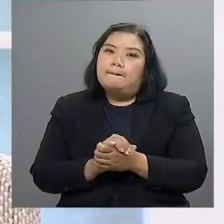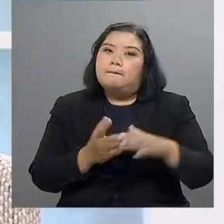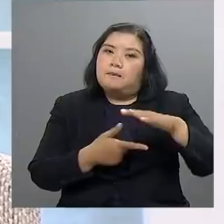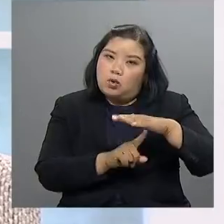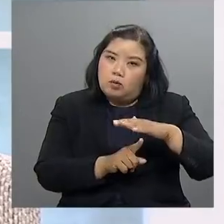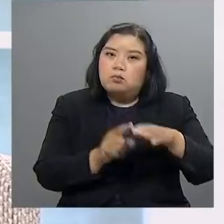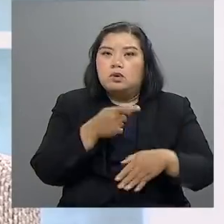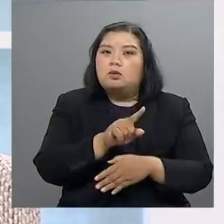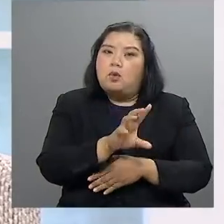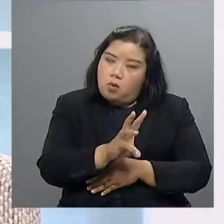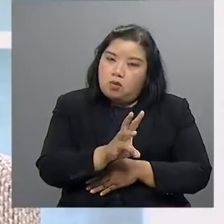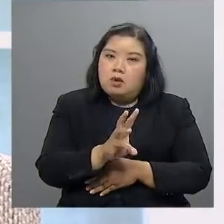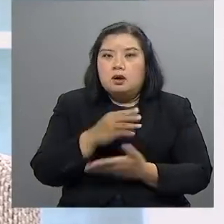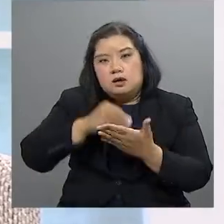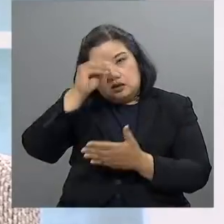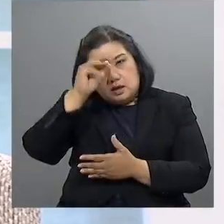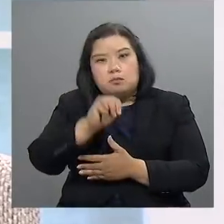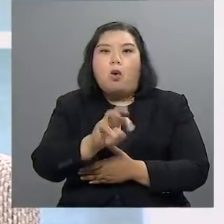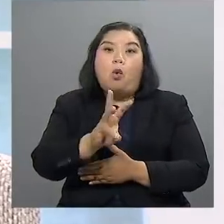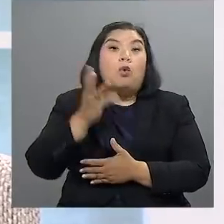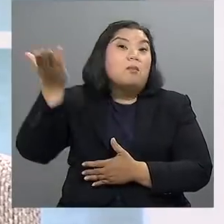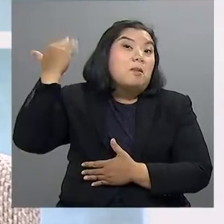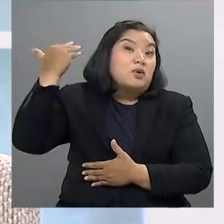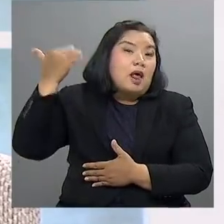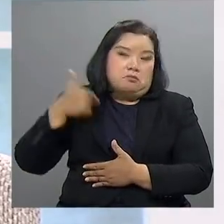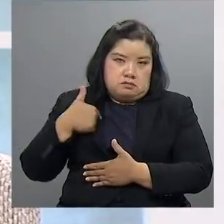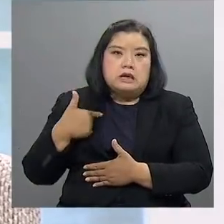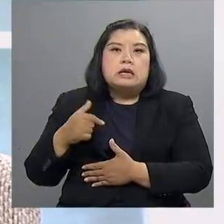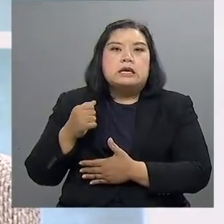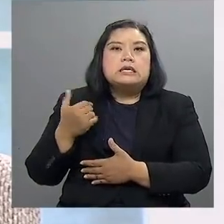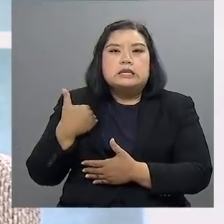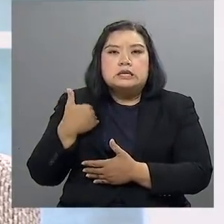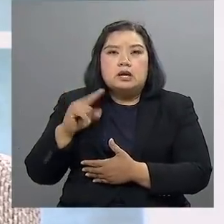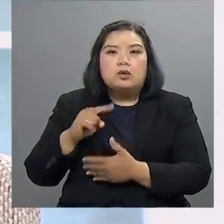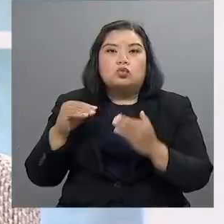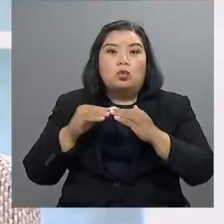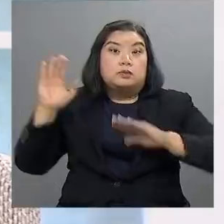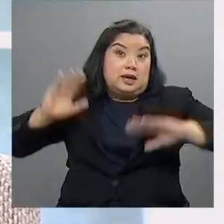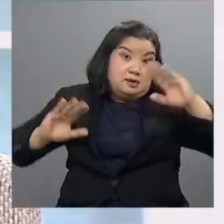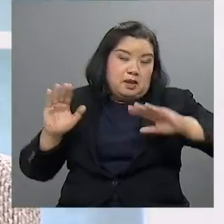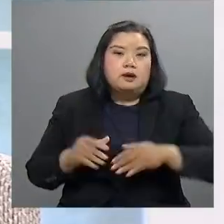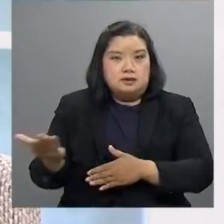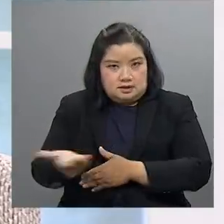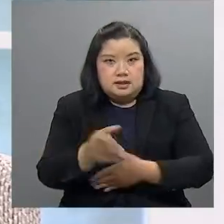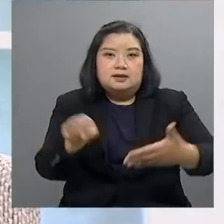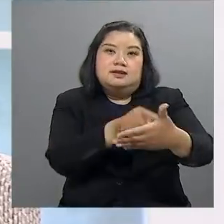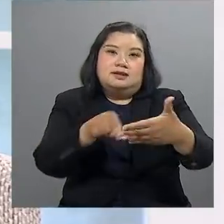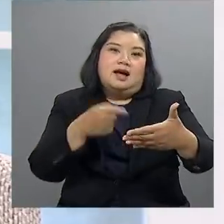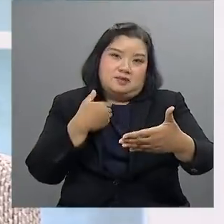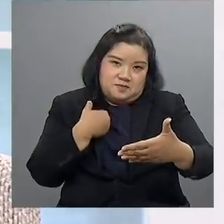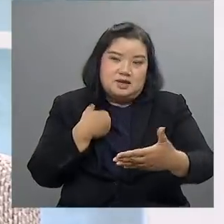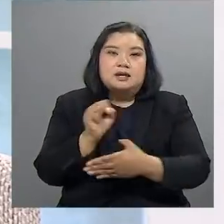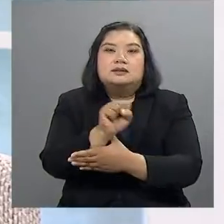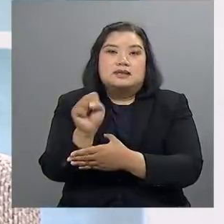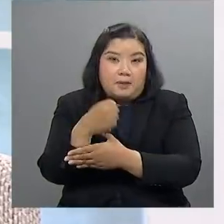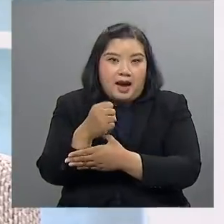บปีเหมือนกันนะคุณผู้ชมคือจะมีกิจกรรมในการส่งเสริมประชาธิปไตยด้วยการไปเลือกตั้งเลือกตั้งสภานักเรียนประธานนักเรียนนะ